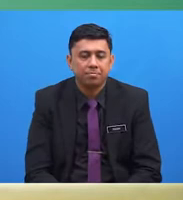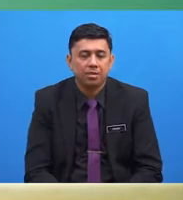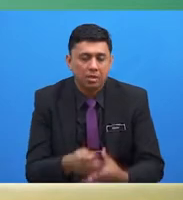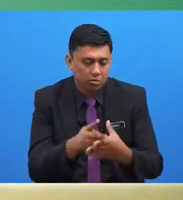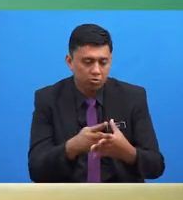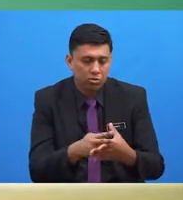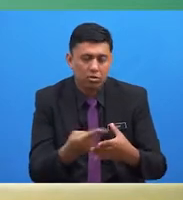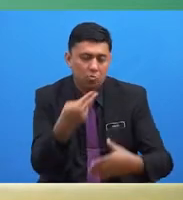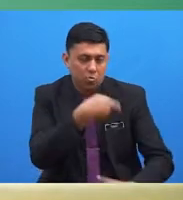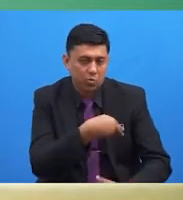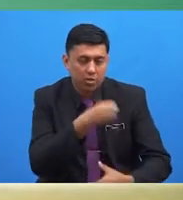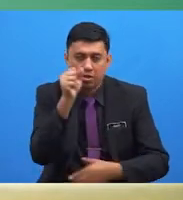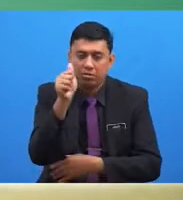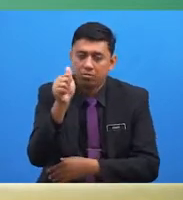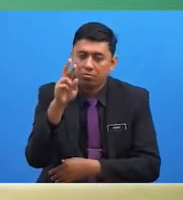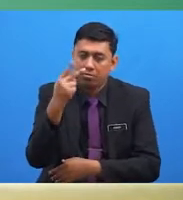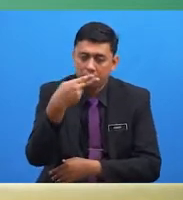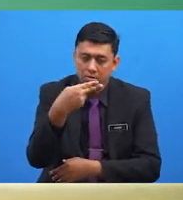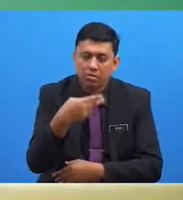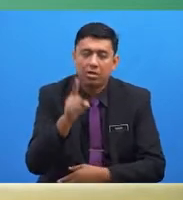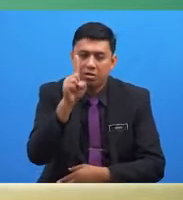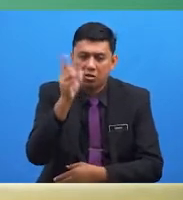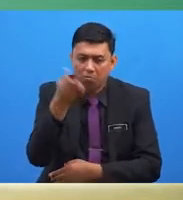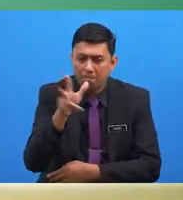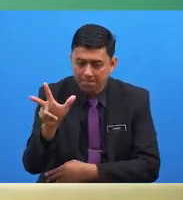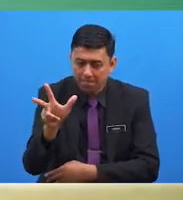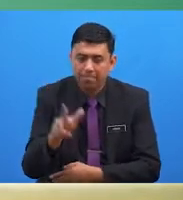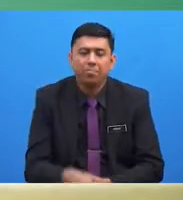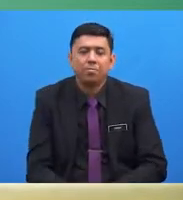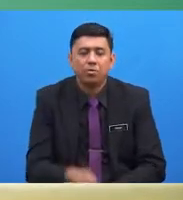Kongsi untung sarah akan dikira sebagai 1/3 dari